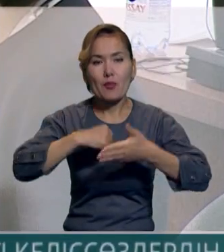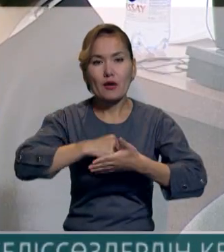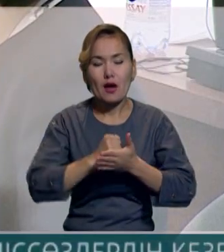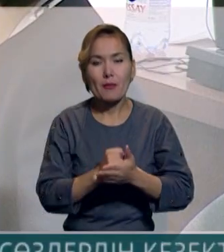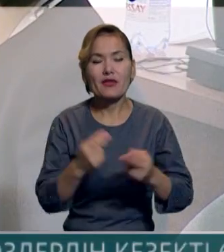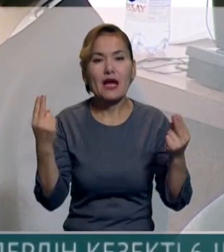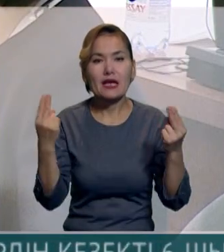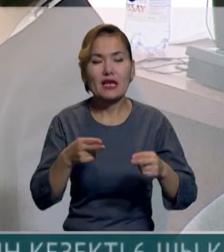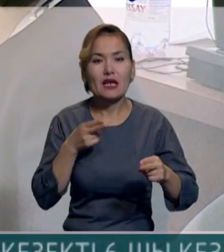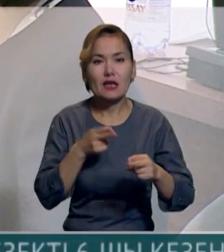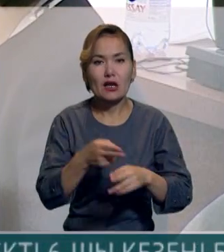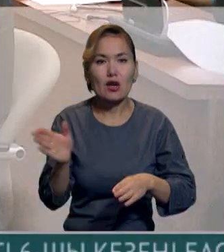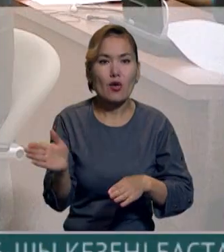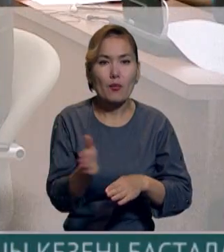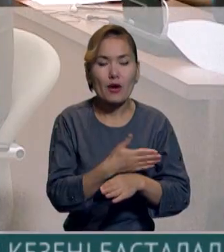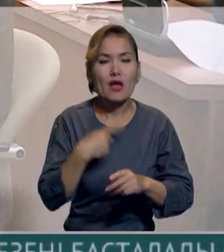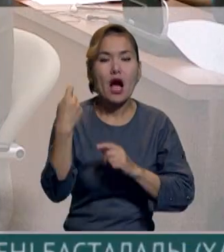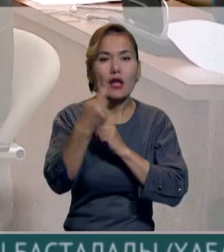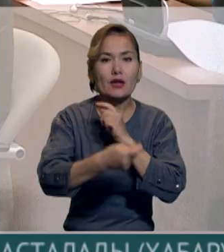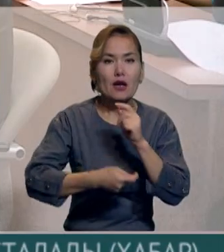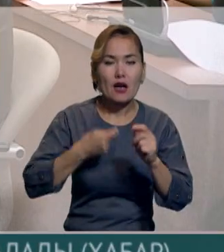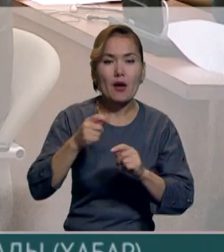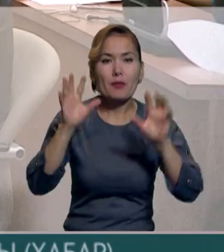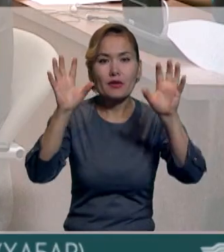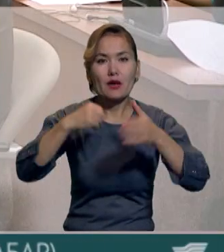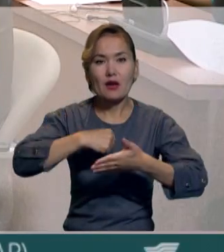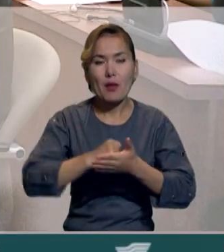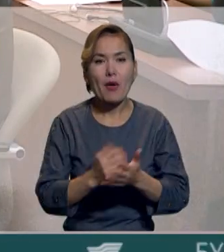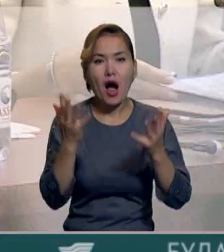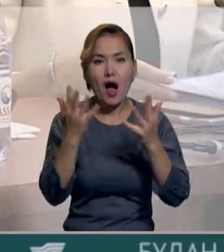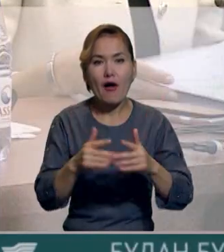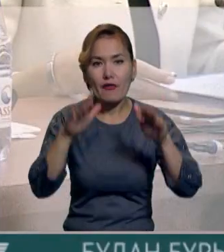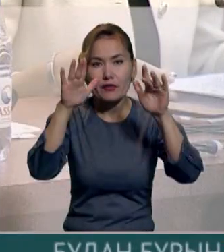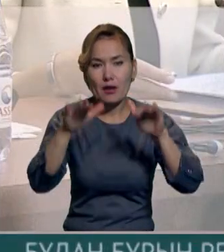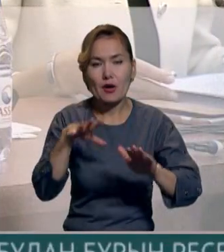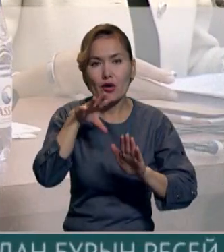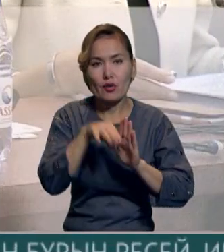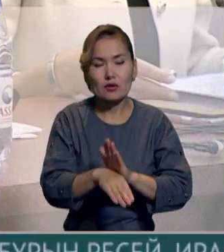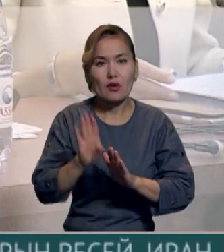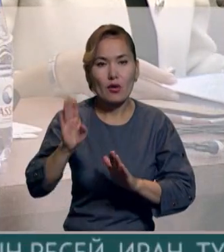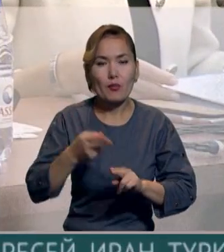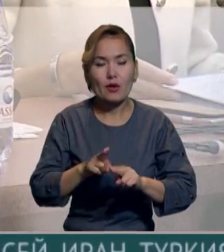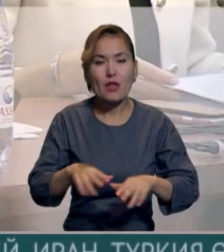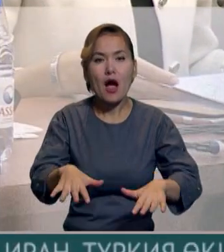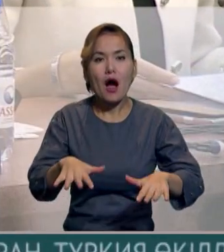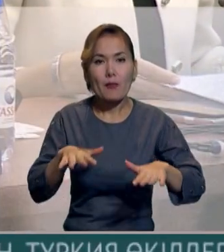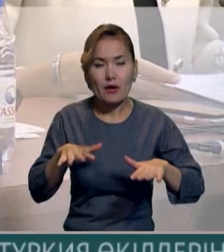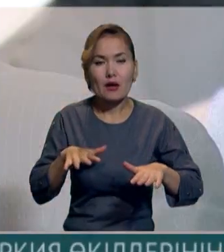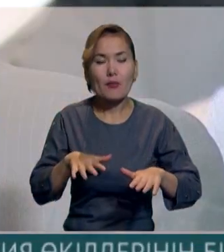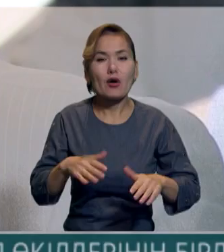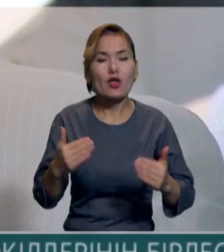оңайлату. Енді тауарларды декларациялау және шығару процесі автоматтандырылатын болады. Құжатты мәжілісмендер мұқият тыңдап